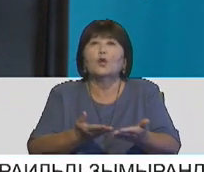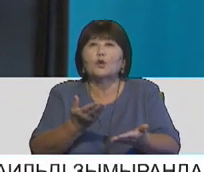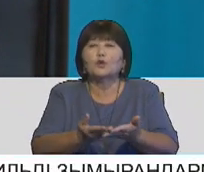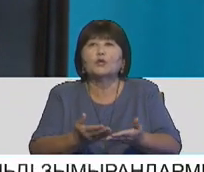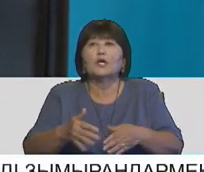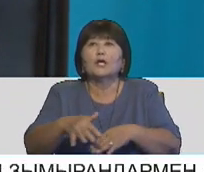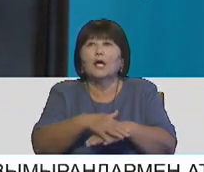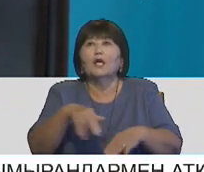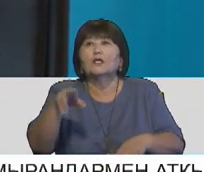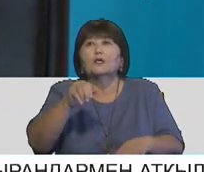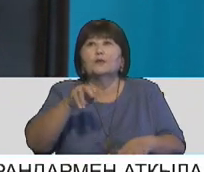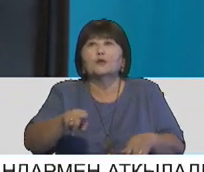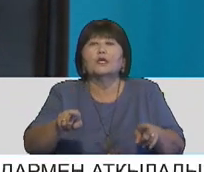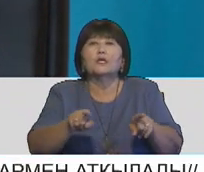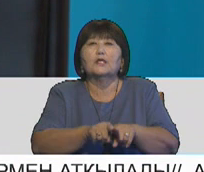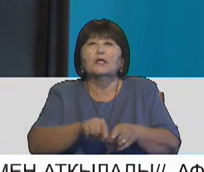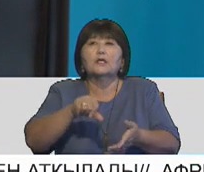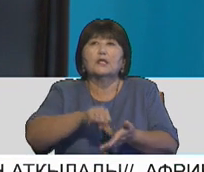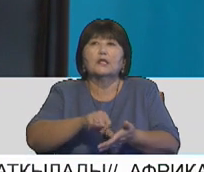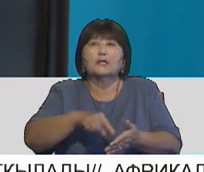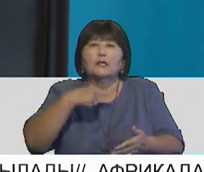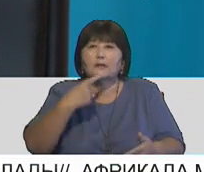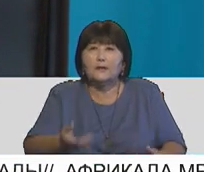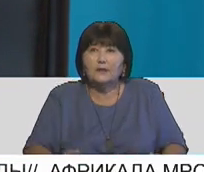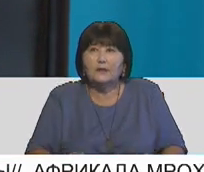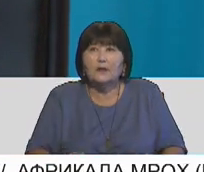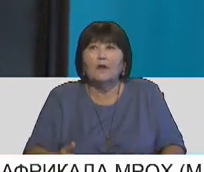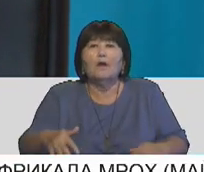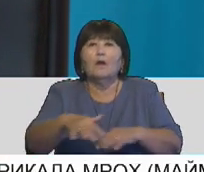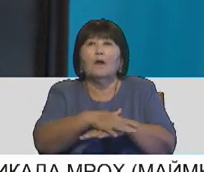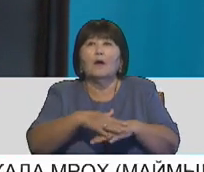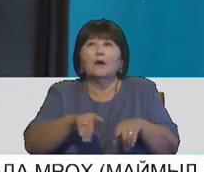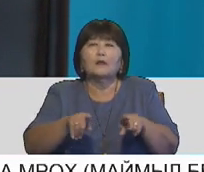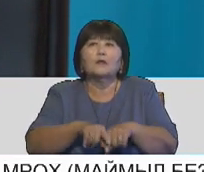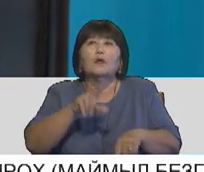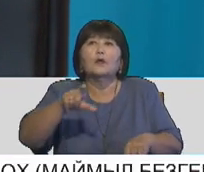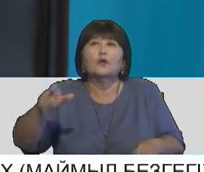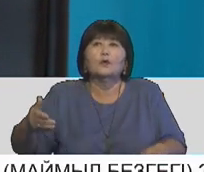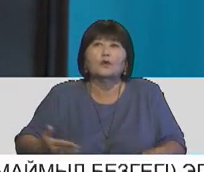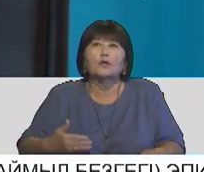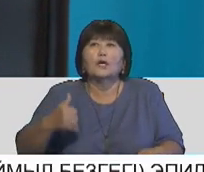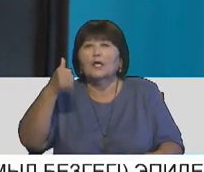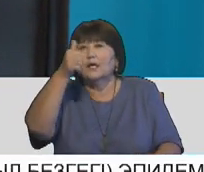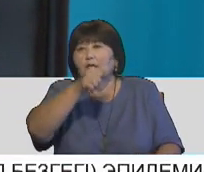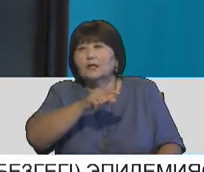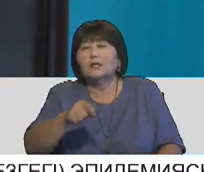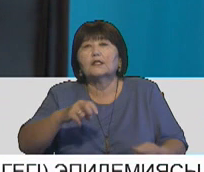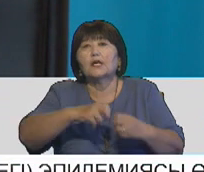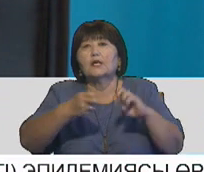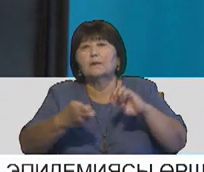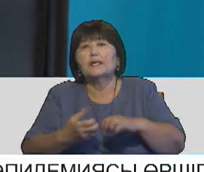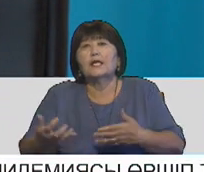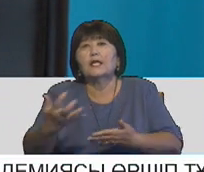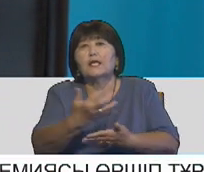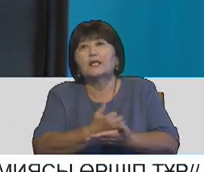болғанда депутаттар өз ойынан шығарып беріп жоқ қой ұсынысты. Ол халықты, сол жерде тұратын тұрғындарды жылдар бойы мазалап жүрген мәселелерді жинақтап,